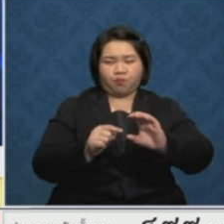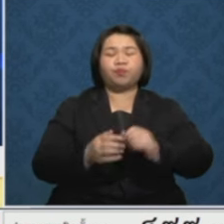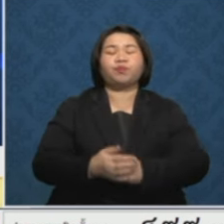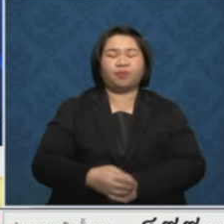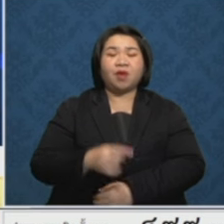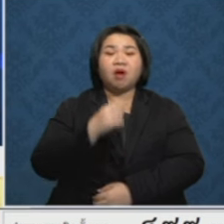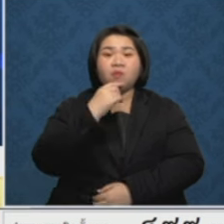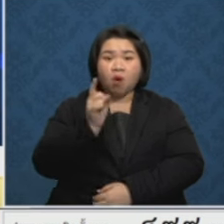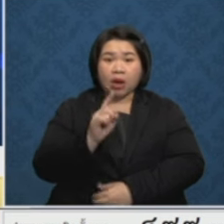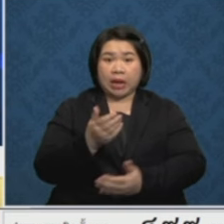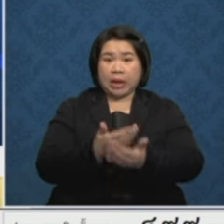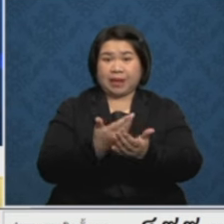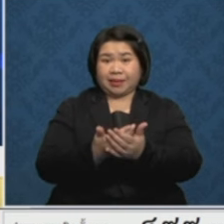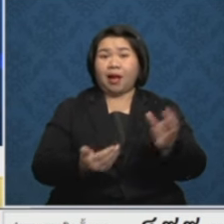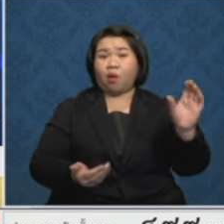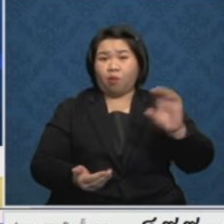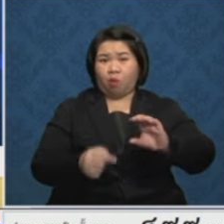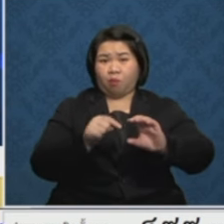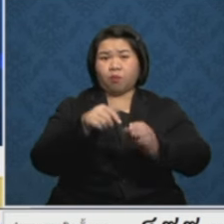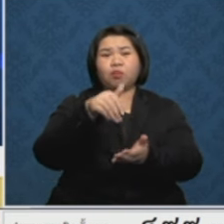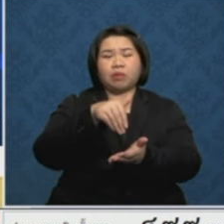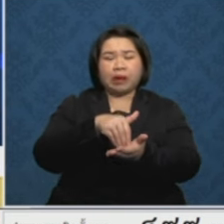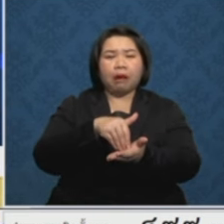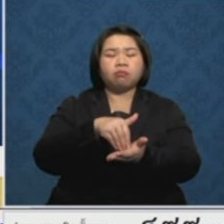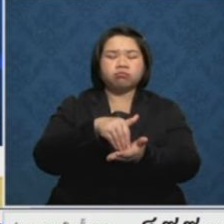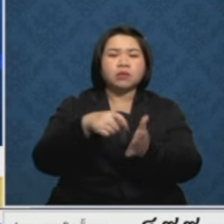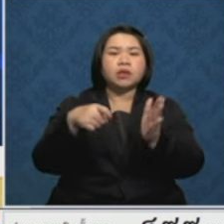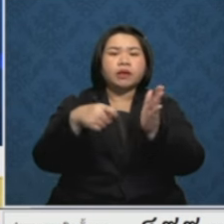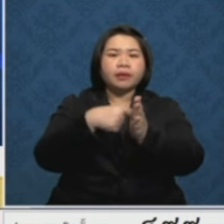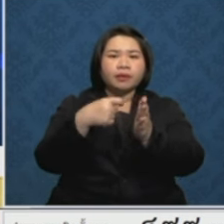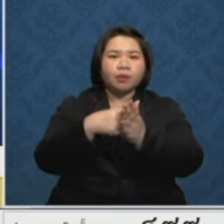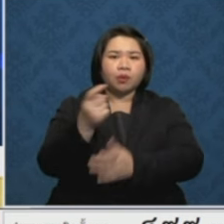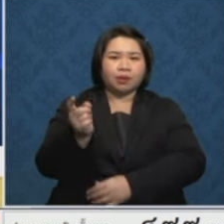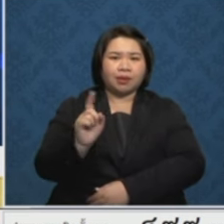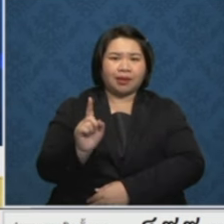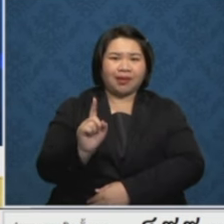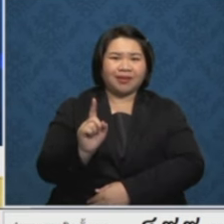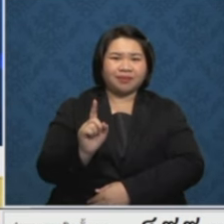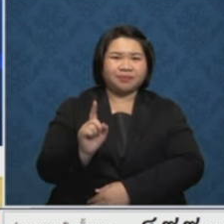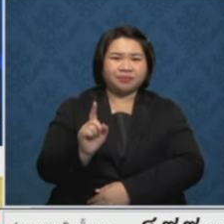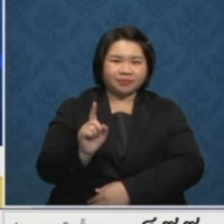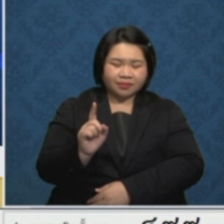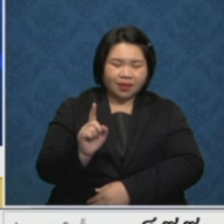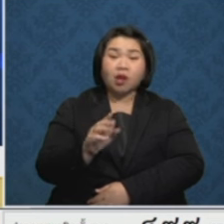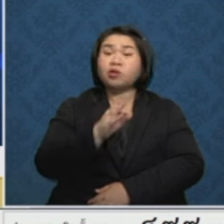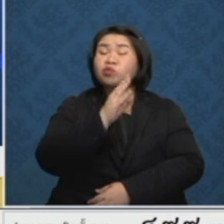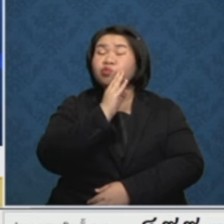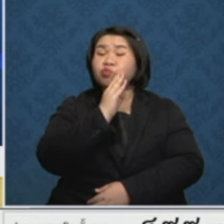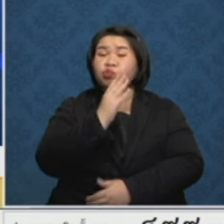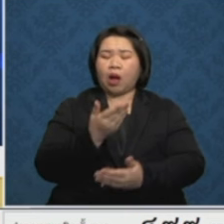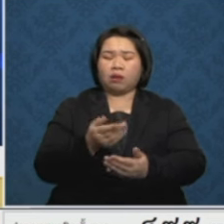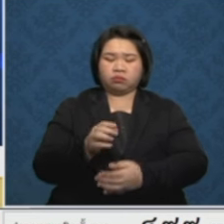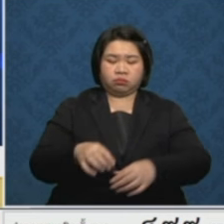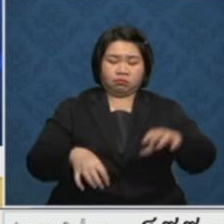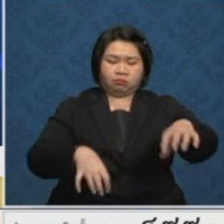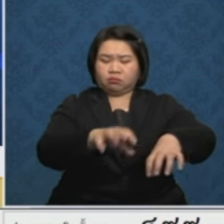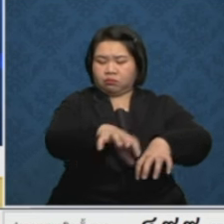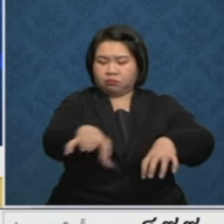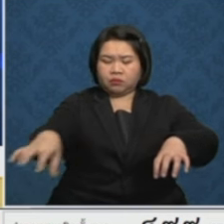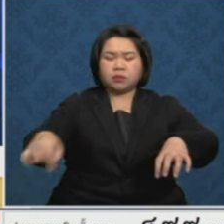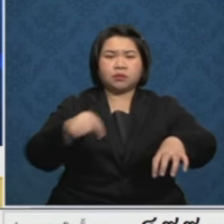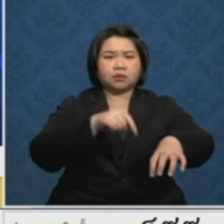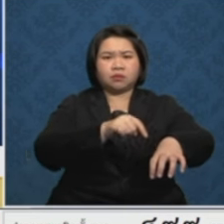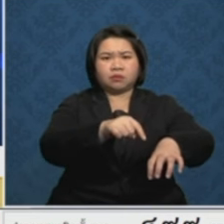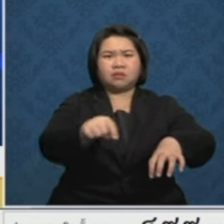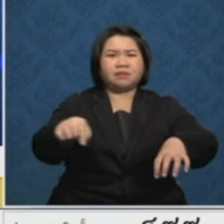กลางเนี่ยจะตั้งไว้ก็เฉพาะในกรณีที่ไม่สามารถ จัดสรรให้กับหน่วยรับงบหรือว่าไม่ควรจัดสร